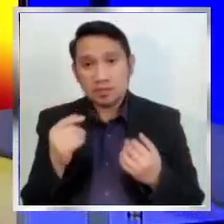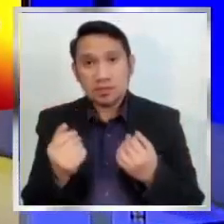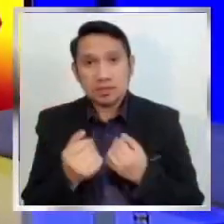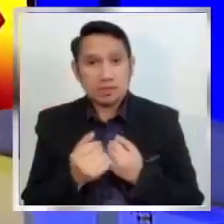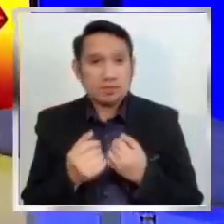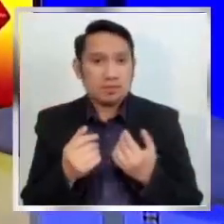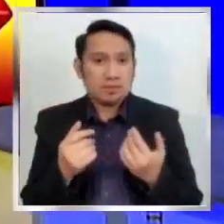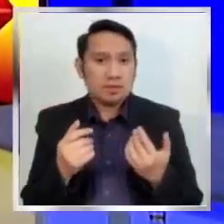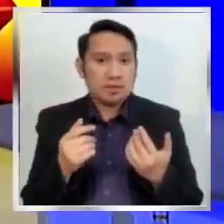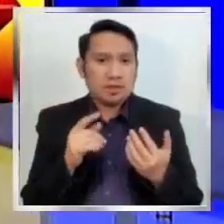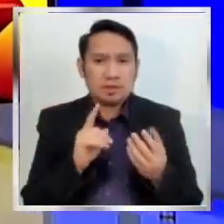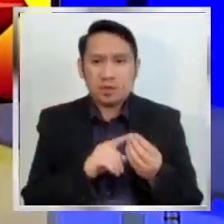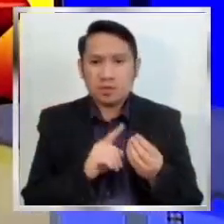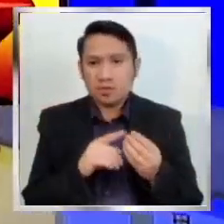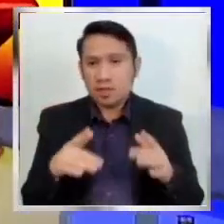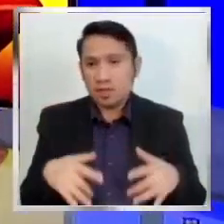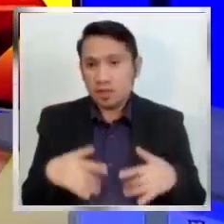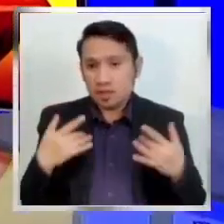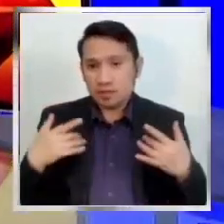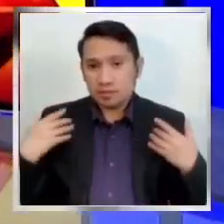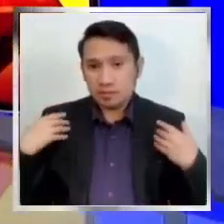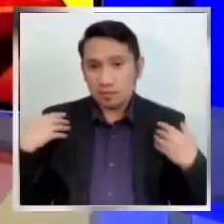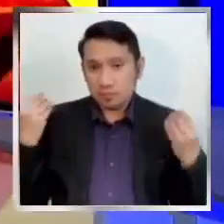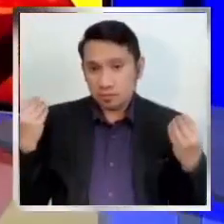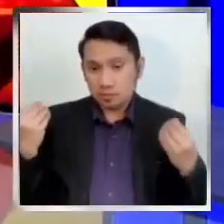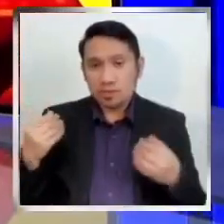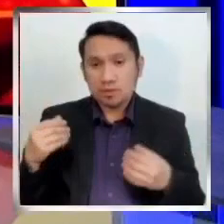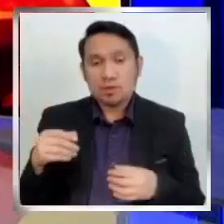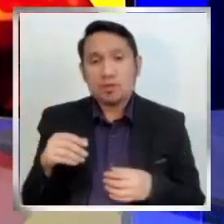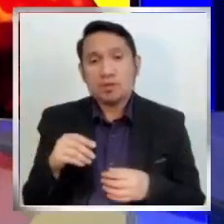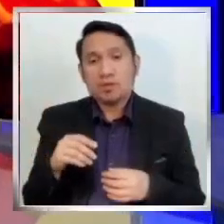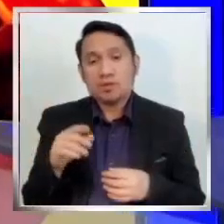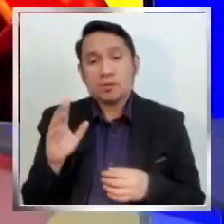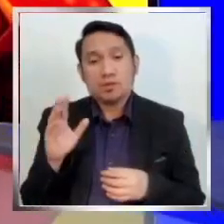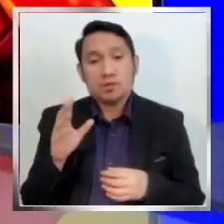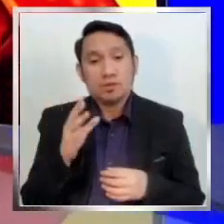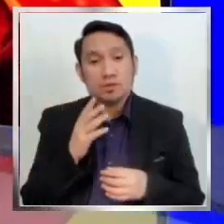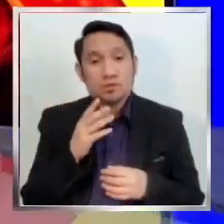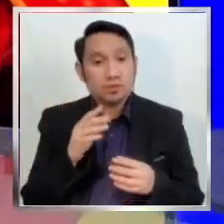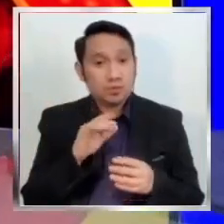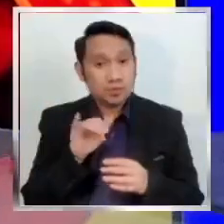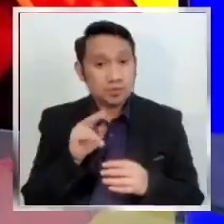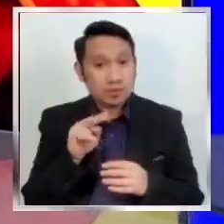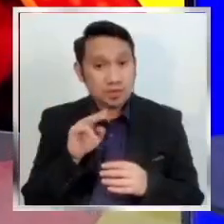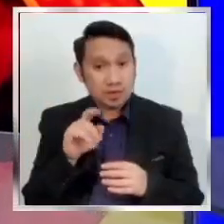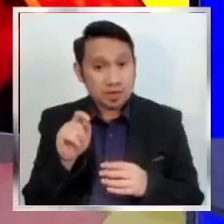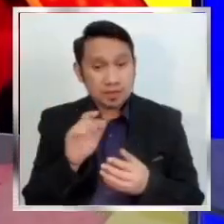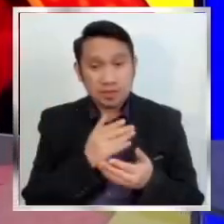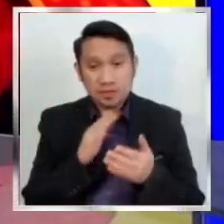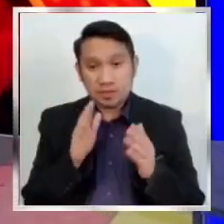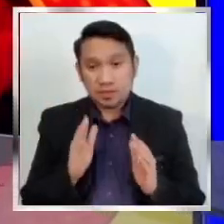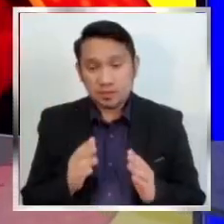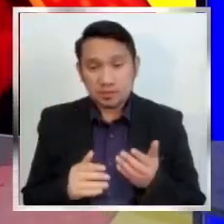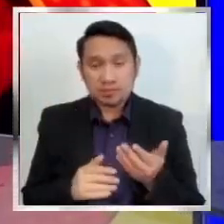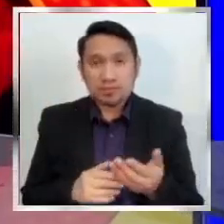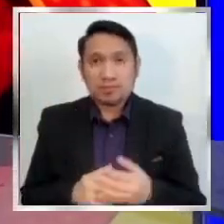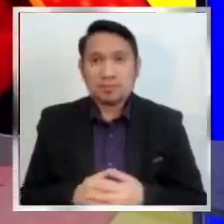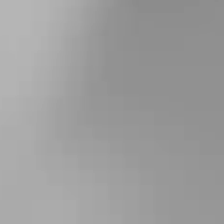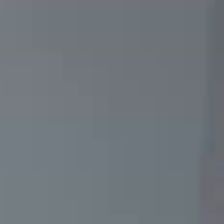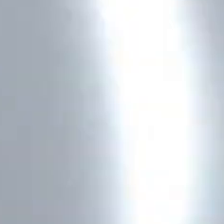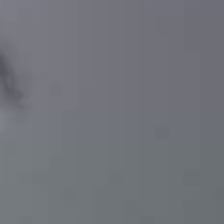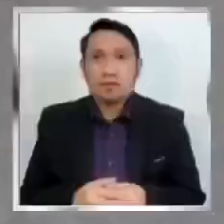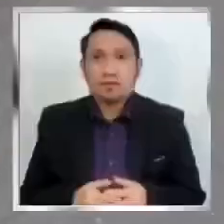Marcos. Ang panayam sa all-Filipino cast ni GMA integrated news stringer Janet Nepales, panoorin sa chika ni Nelson